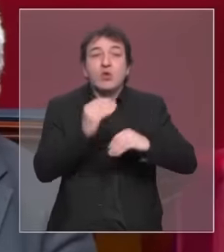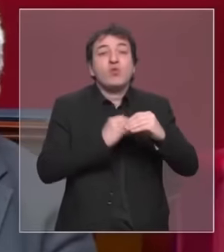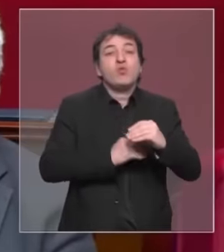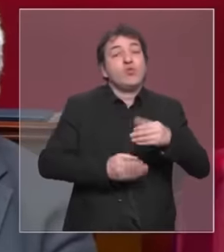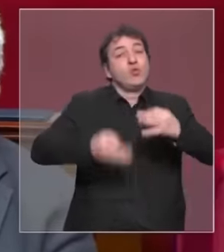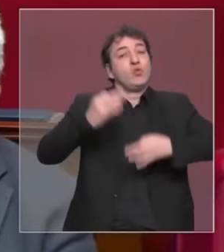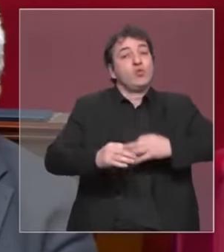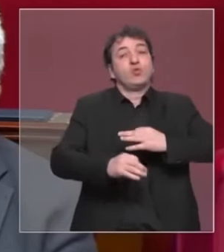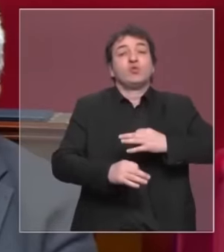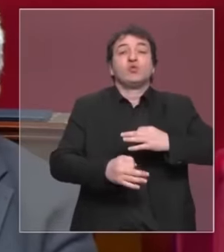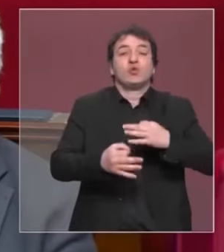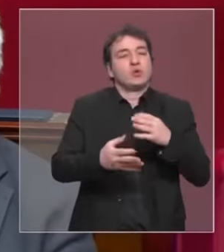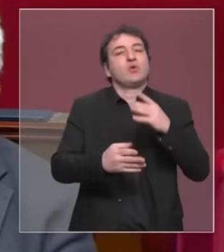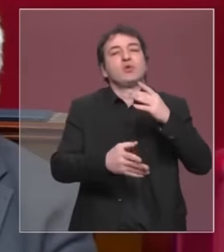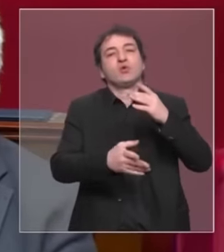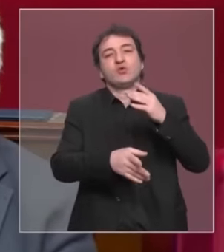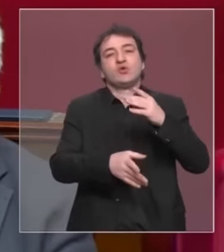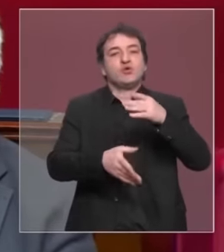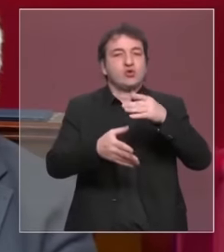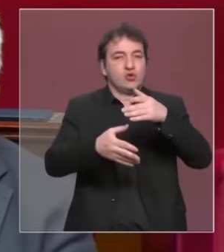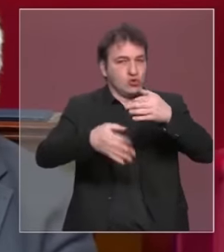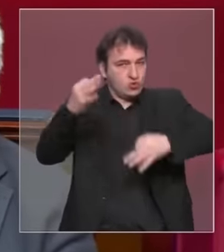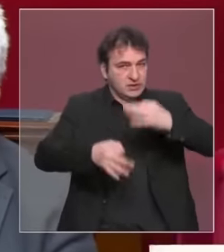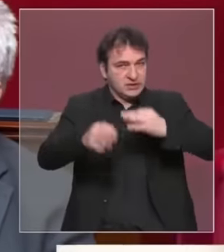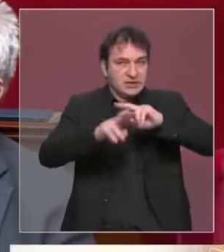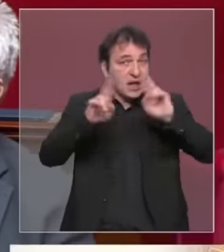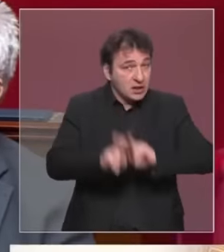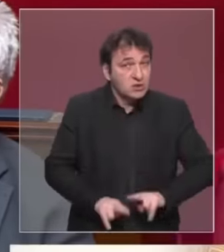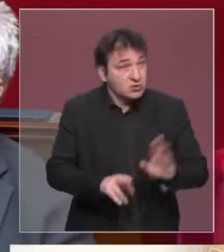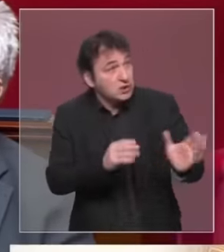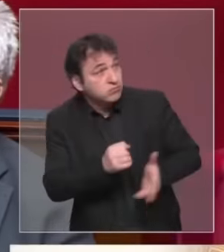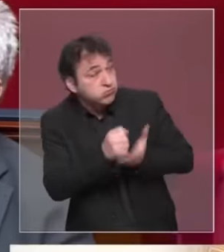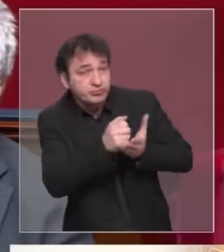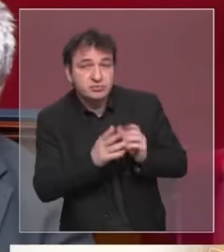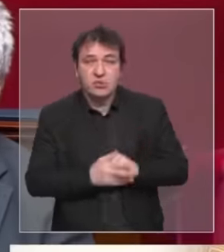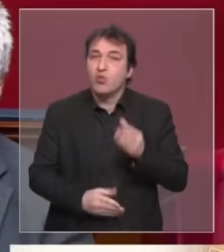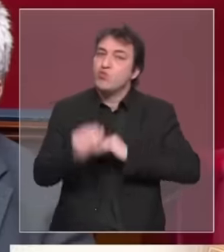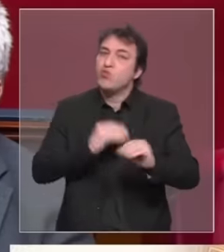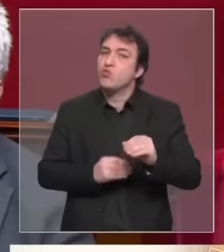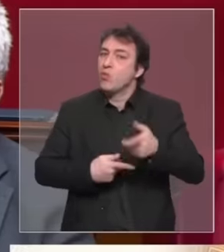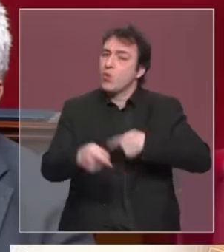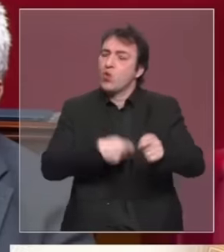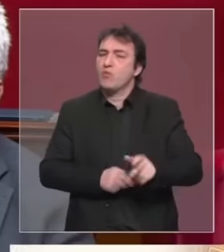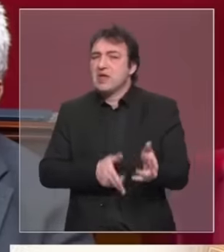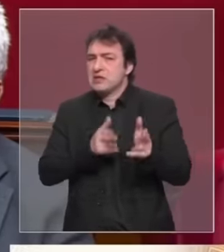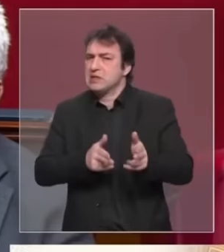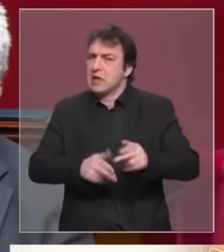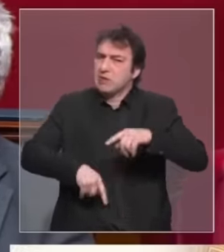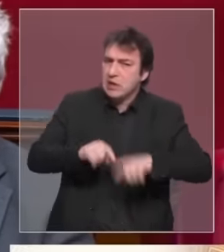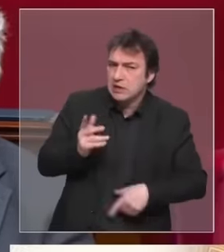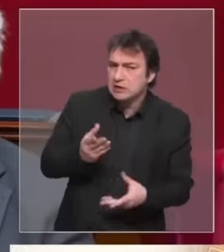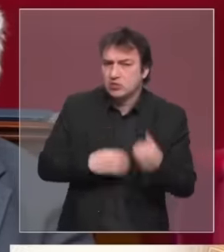justice internationale, défendre le droit international? Allons-nous empêcher le commerce des armes, proposer des sanctions européennes pour faire cesser le